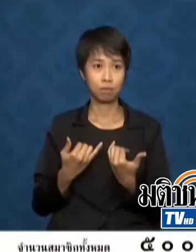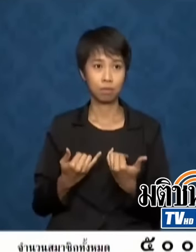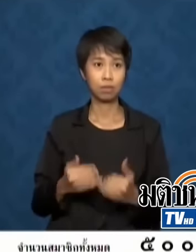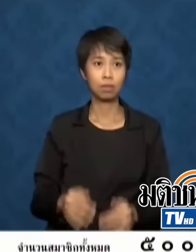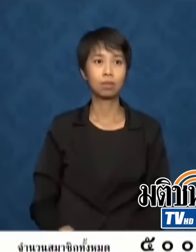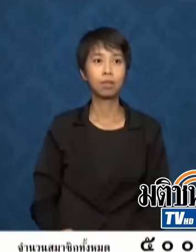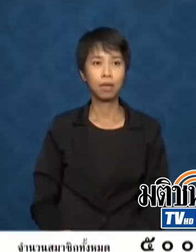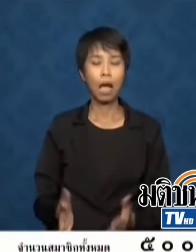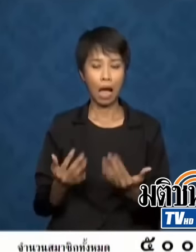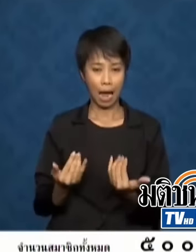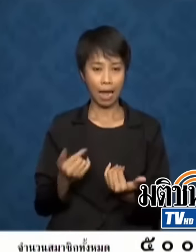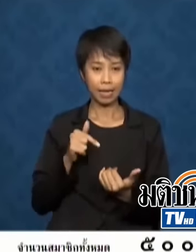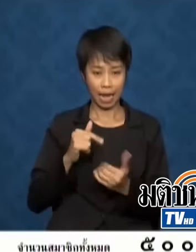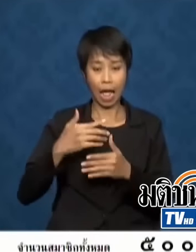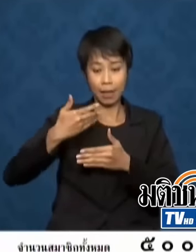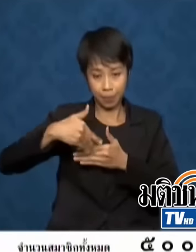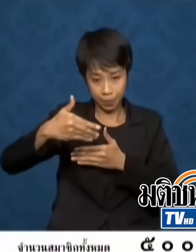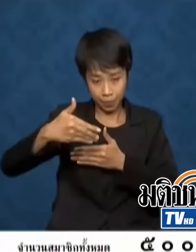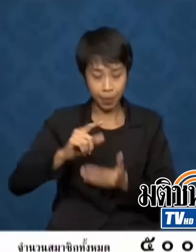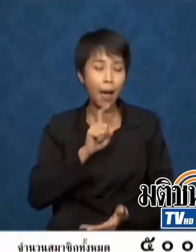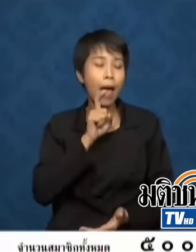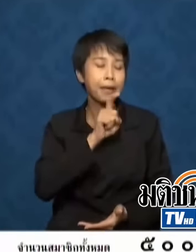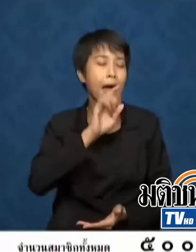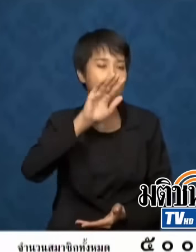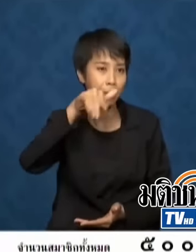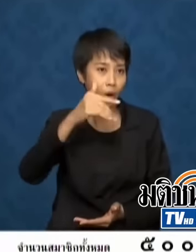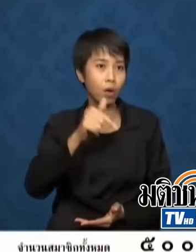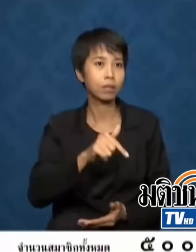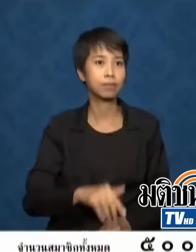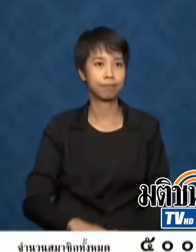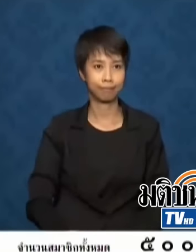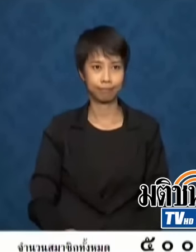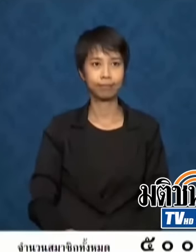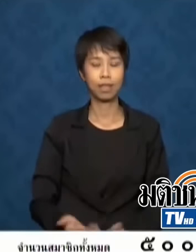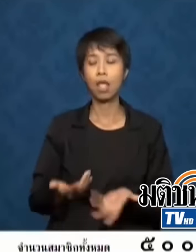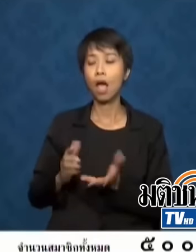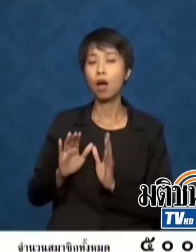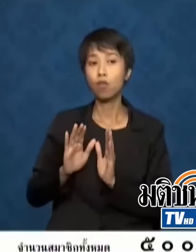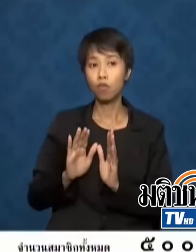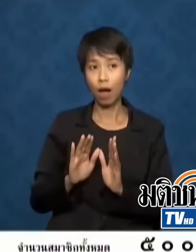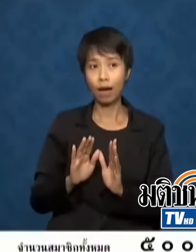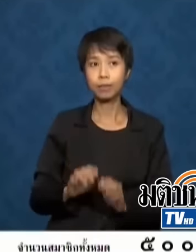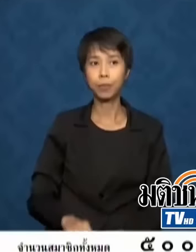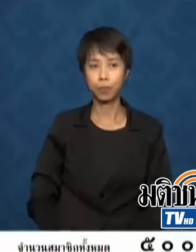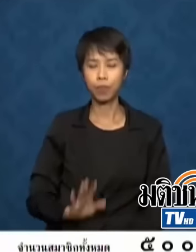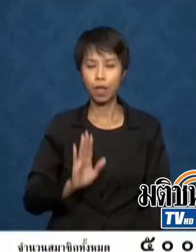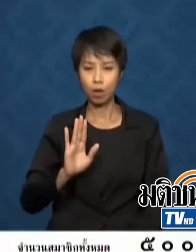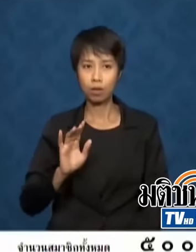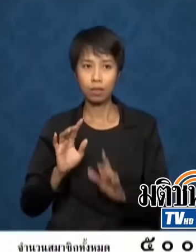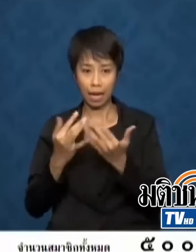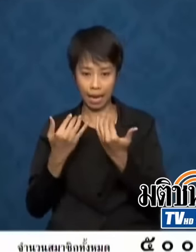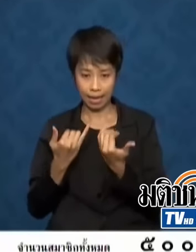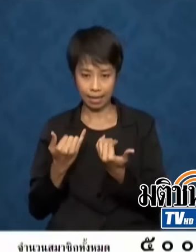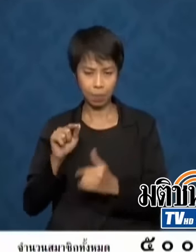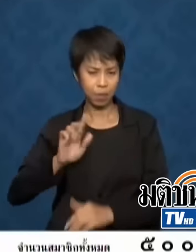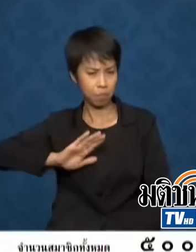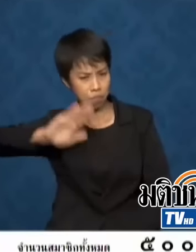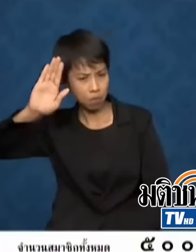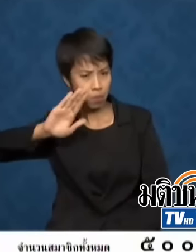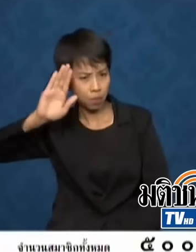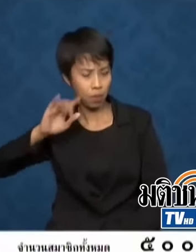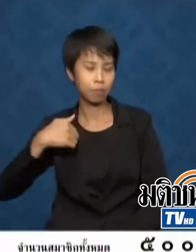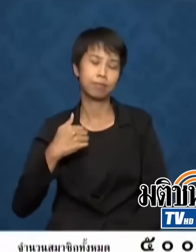ปเลยขอให้กระทู้เดินหน้าไปก็ฝากผู้ที่จะถามด้วยนะครับข้อสังเกตจากการประท้วงเราจะค